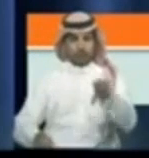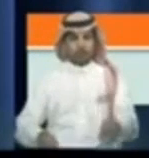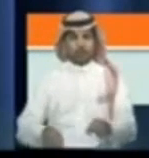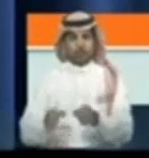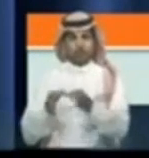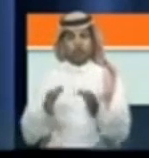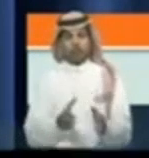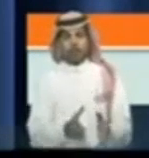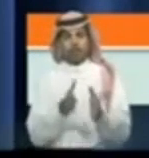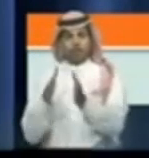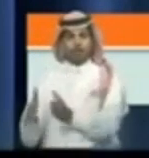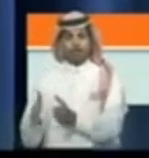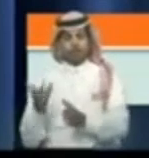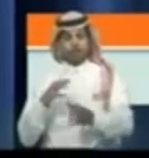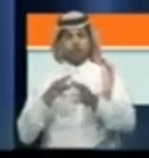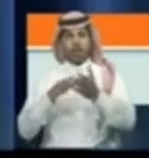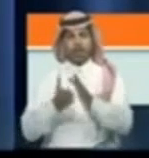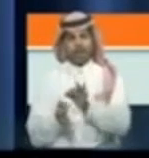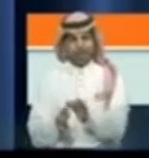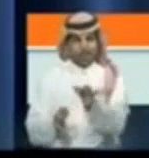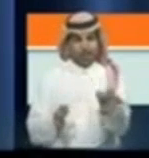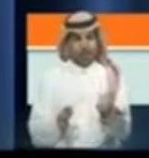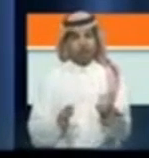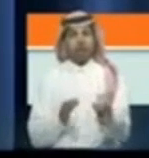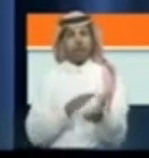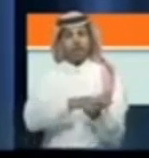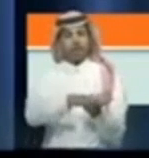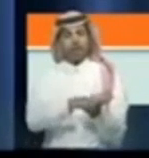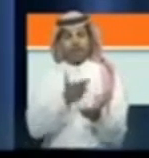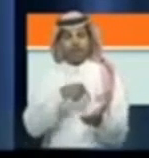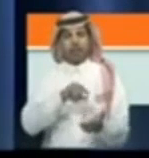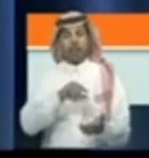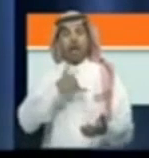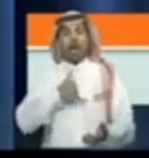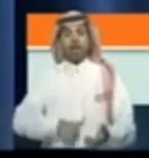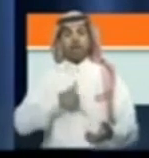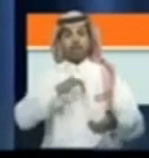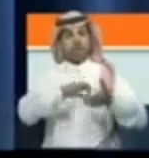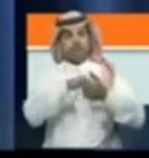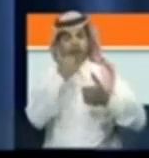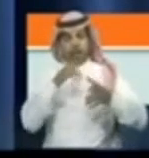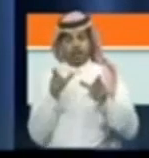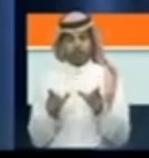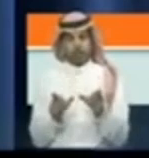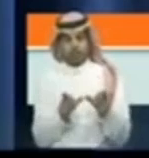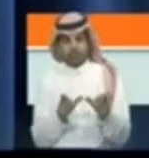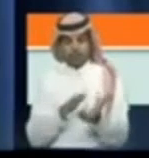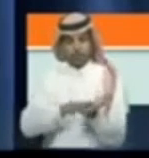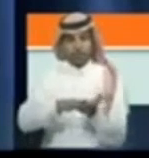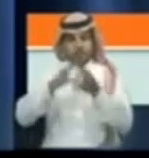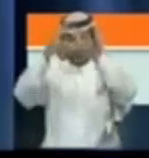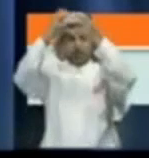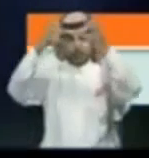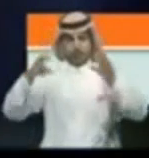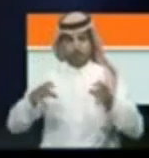باتجاه اكتاف. في محور البقع اكتاف تنفذ قوات الجيش الوطني مدعومة من التحالف عمليات تعرضية على سلسلة